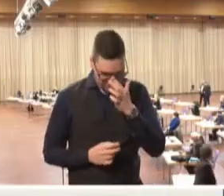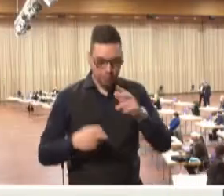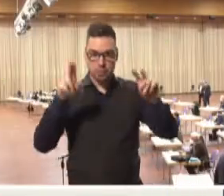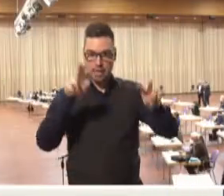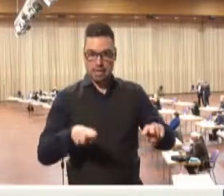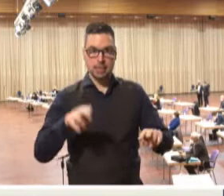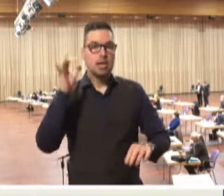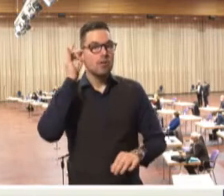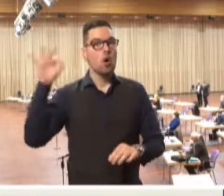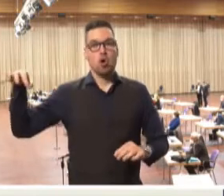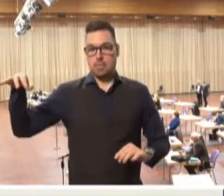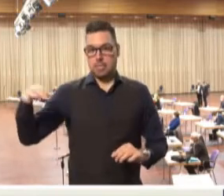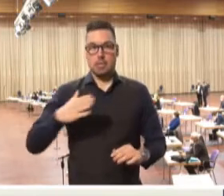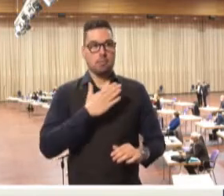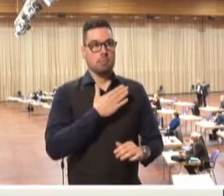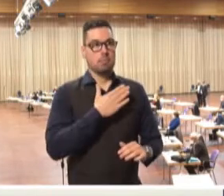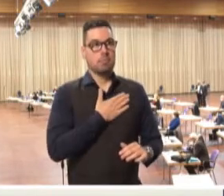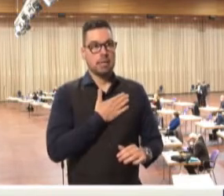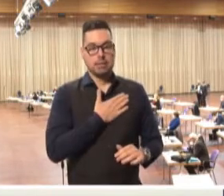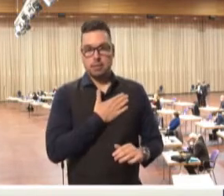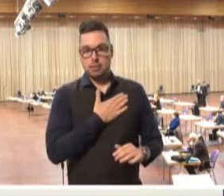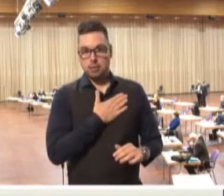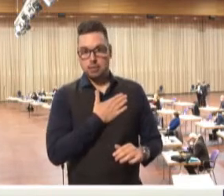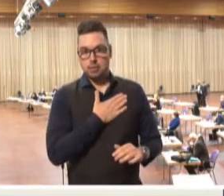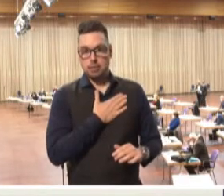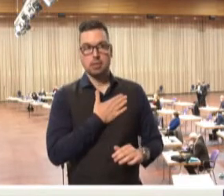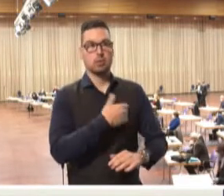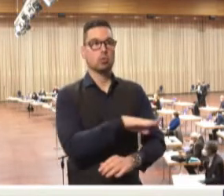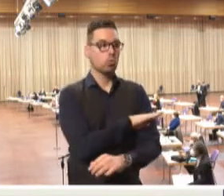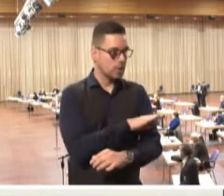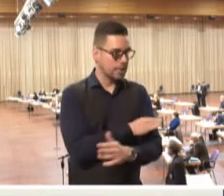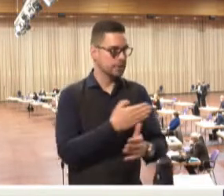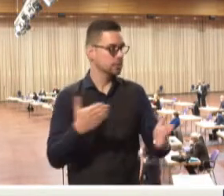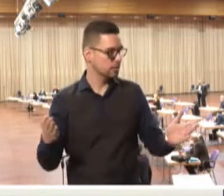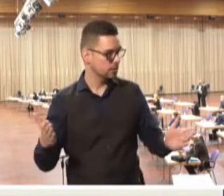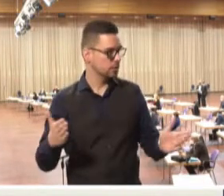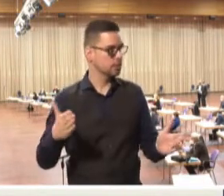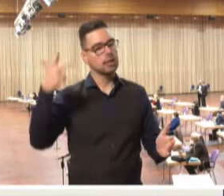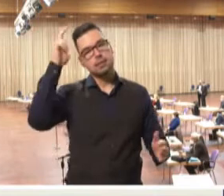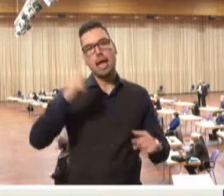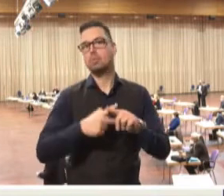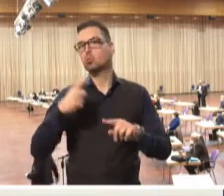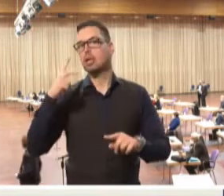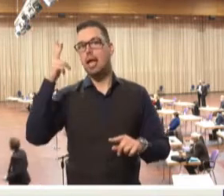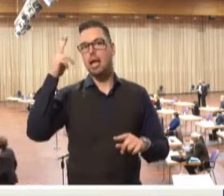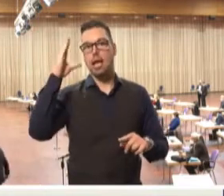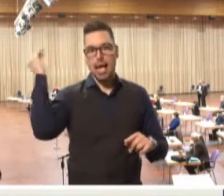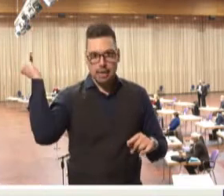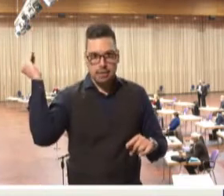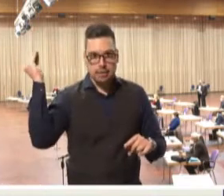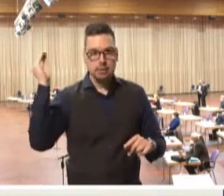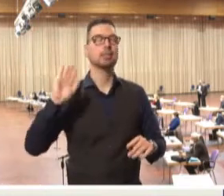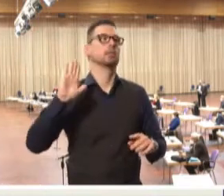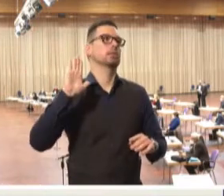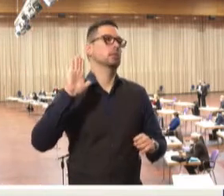Sehr geehrte Frau Präsidentin, meine lieben Kolleginnen und Kollegen, sehr geehrte Damen und Herren, ich darf Ihnen